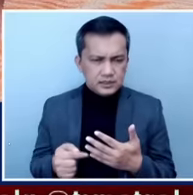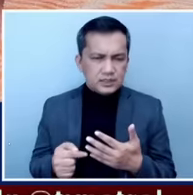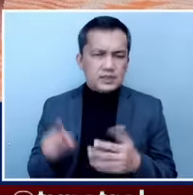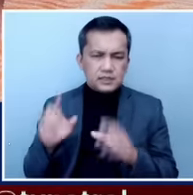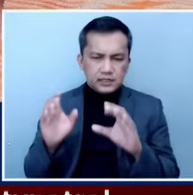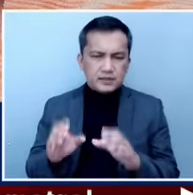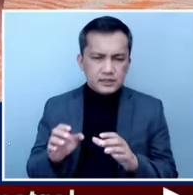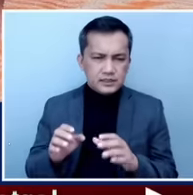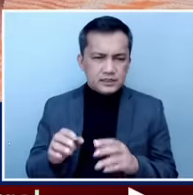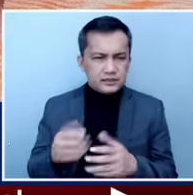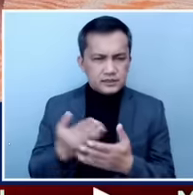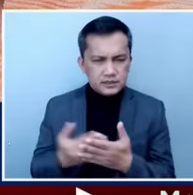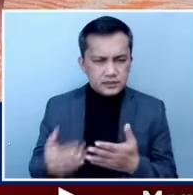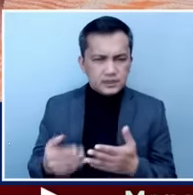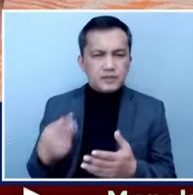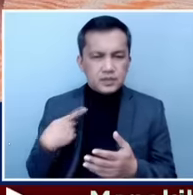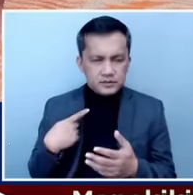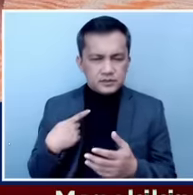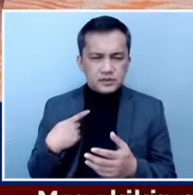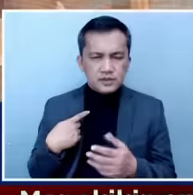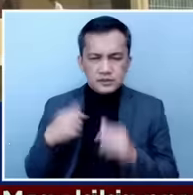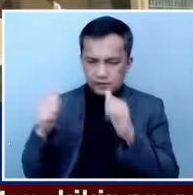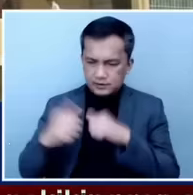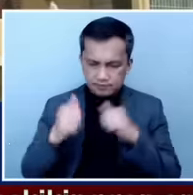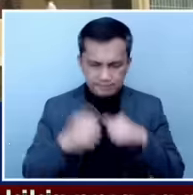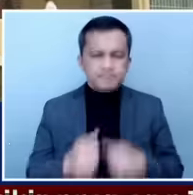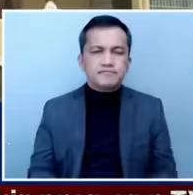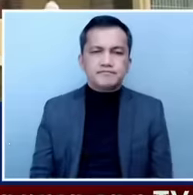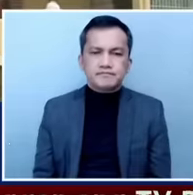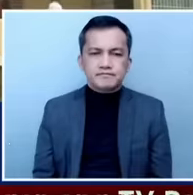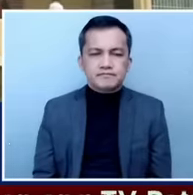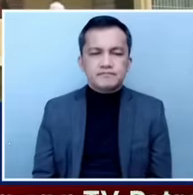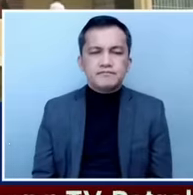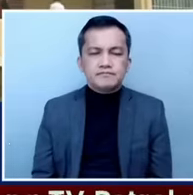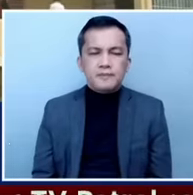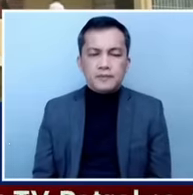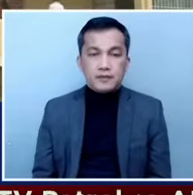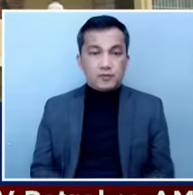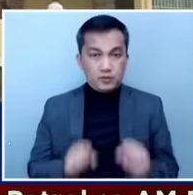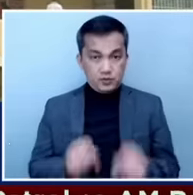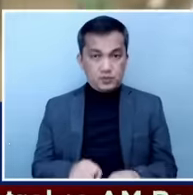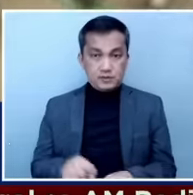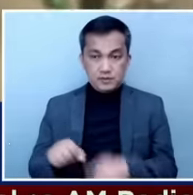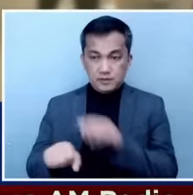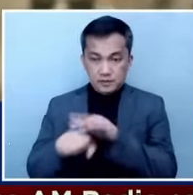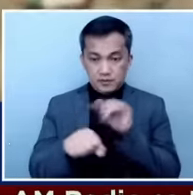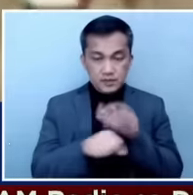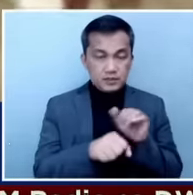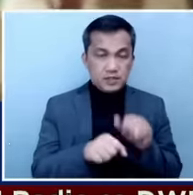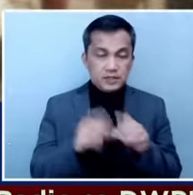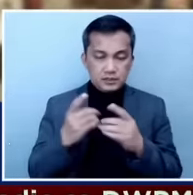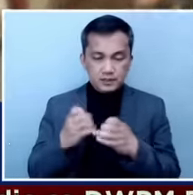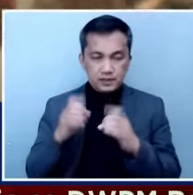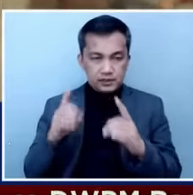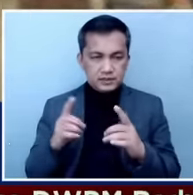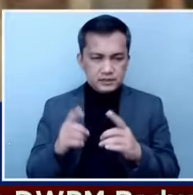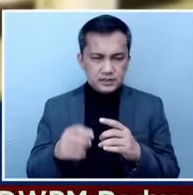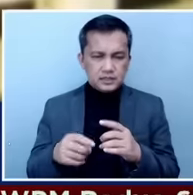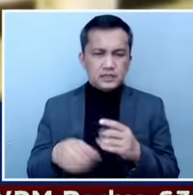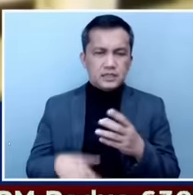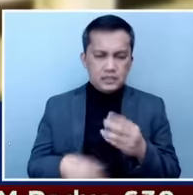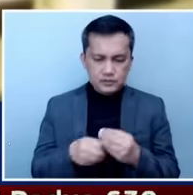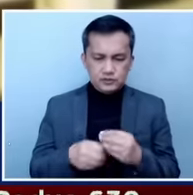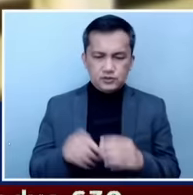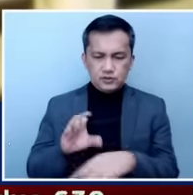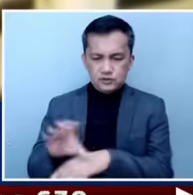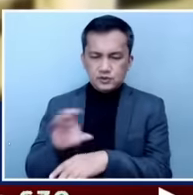lang magkaroon tayo ng consensus kung kailan talaga. Posible rin anya magpatawag pa ang DepEd na makaragdagang konsultasyon sa iba